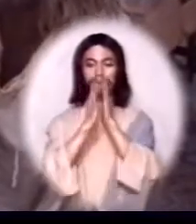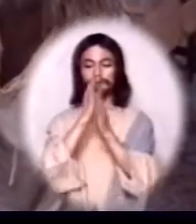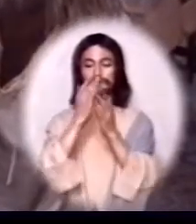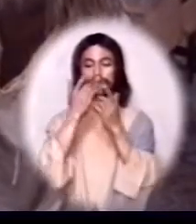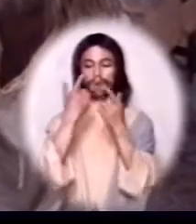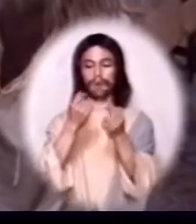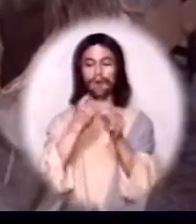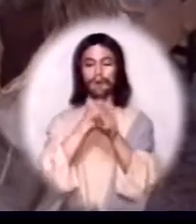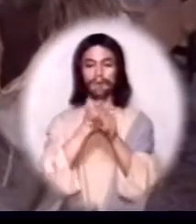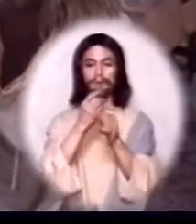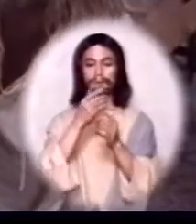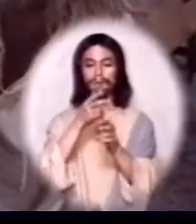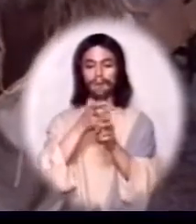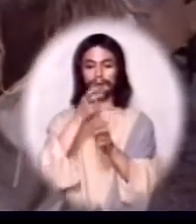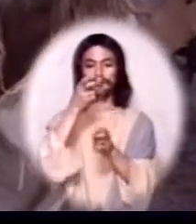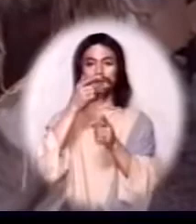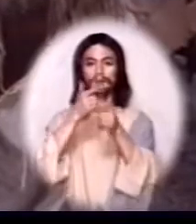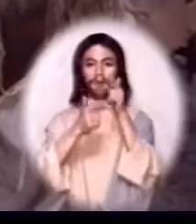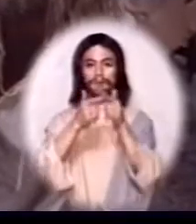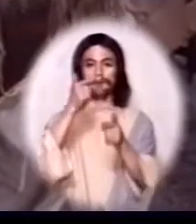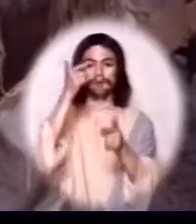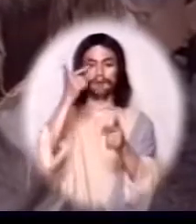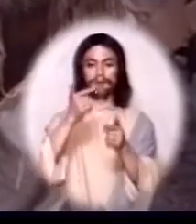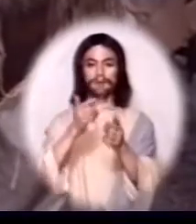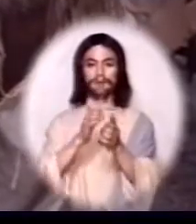푸른 나무에도 이같이 하거든 마른 나무에는